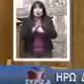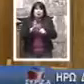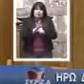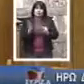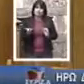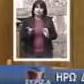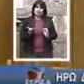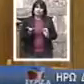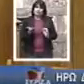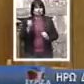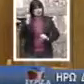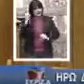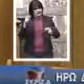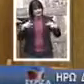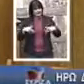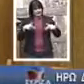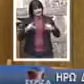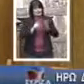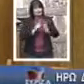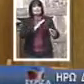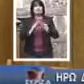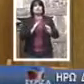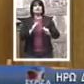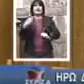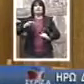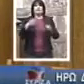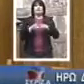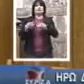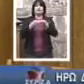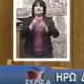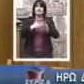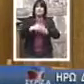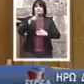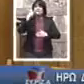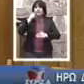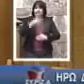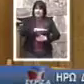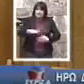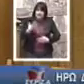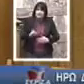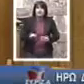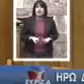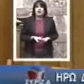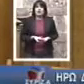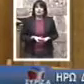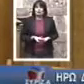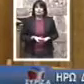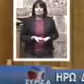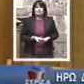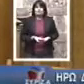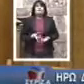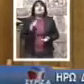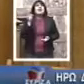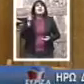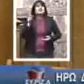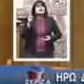να φέρει τον τίτλο σοσιαλιστική είναι η προστασία τους, ειδικά σε μια τέτοια κρίσιμη συγκυρία. Εσείς, διαψεύοντας ακόμα